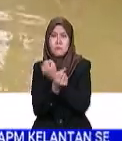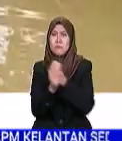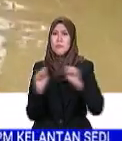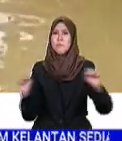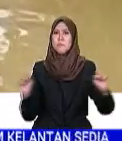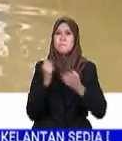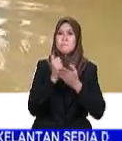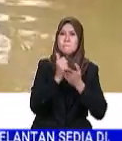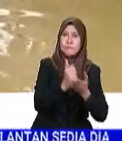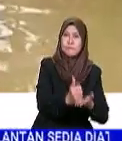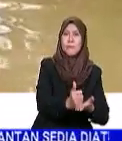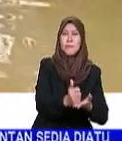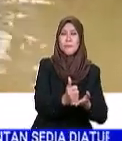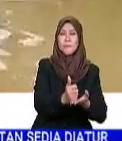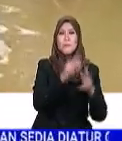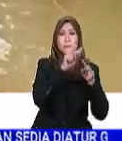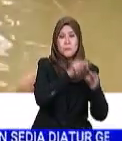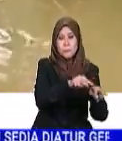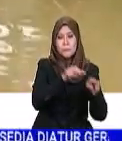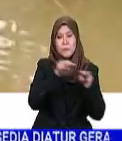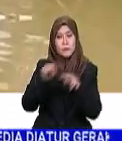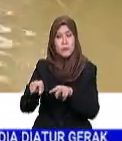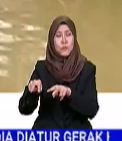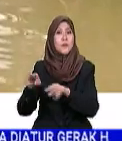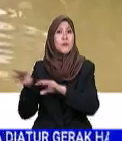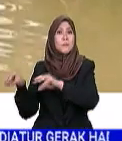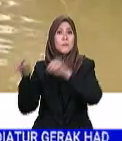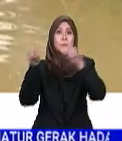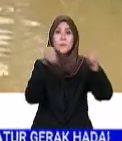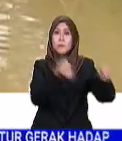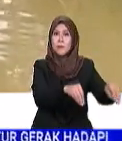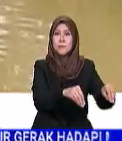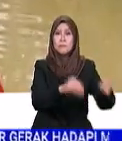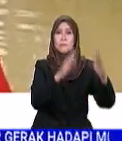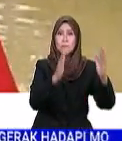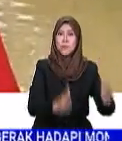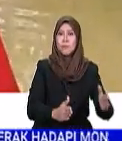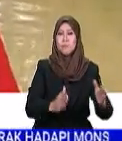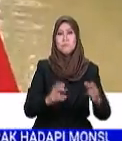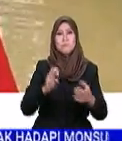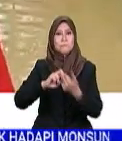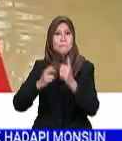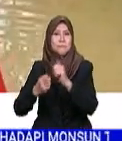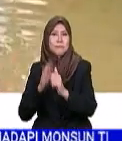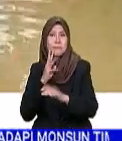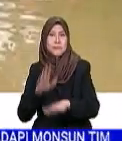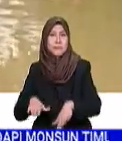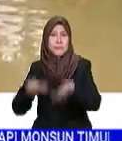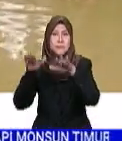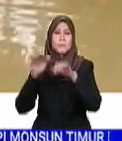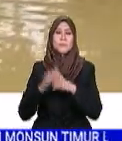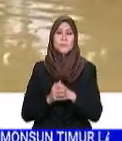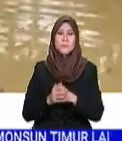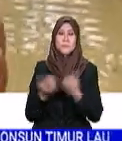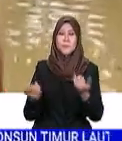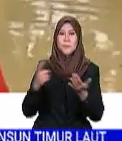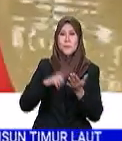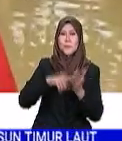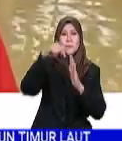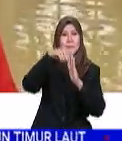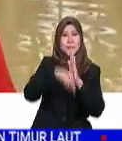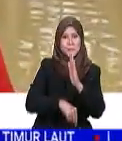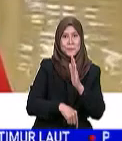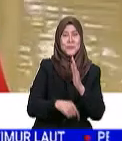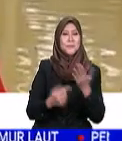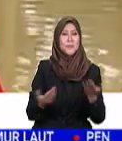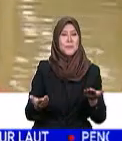siaga melakukan pemantauan dan memindahkan penduduk yang terjejas. Dan untuk mengulas dengan lebih lanjut mengenai situasi terkini